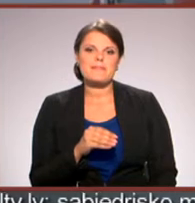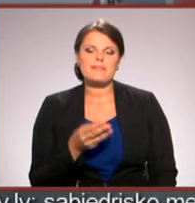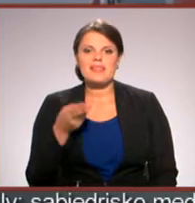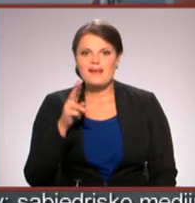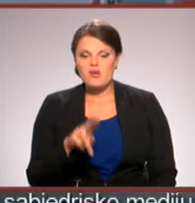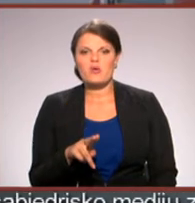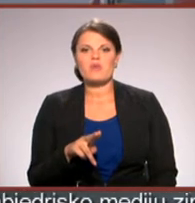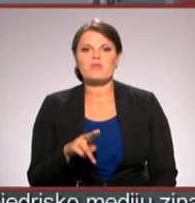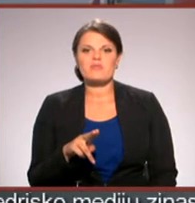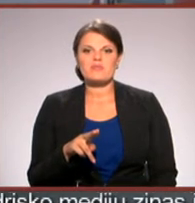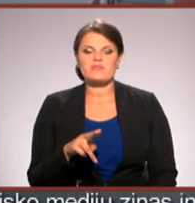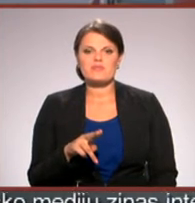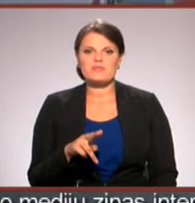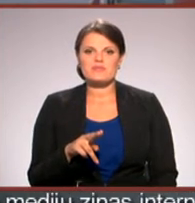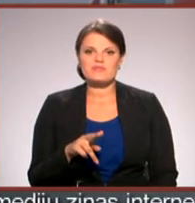Un gluži